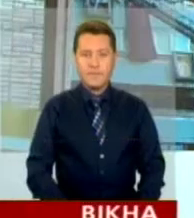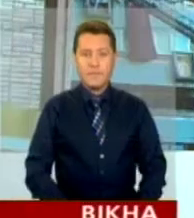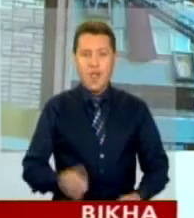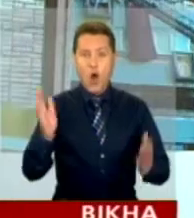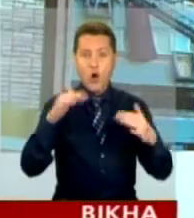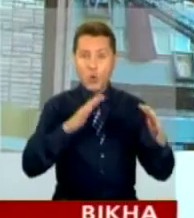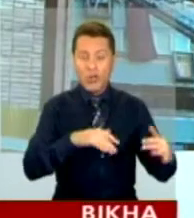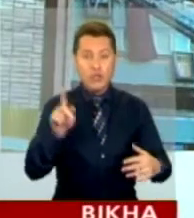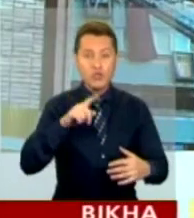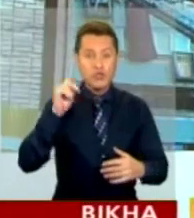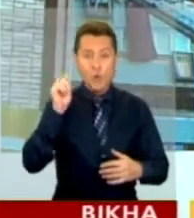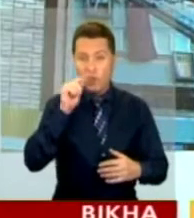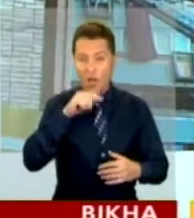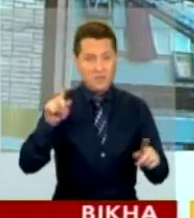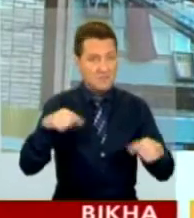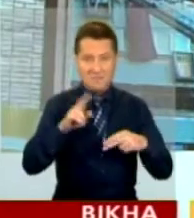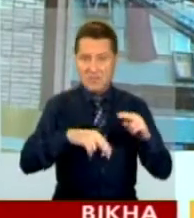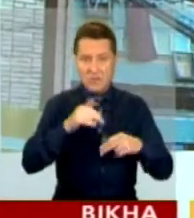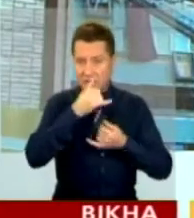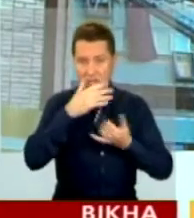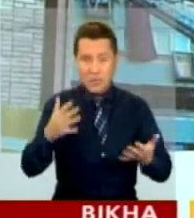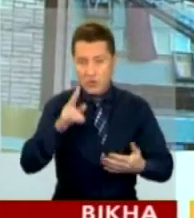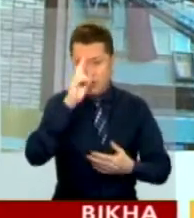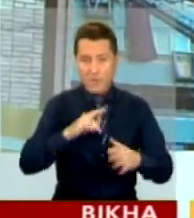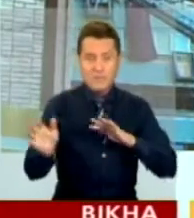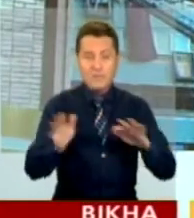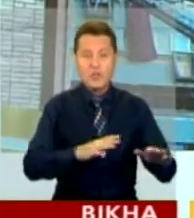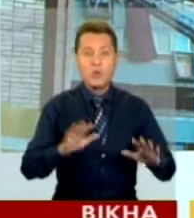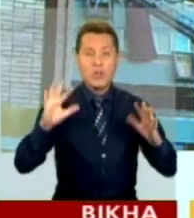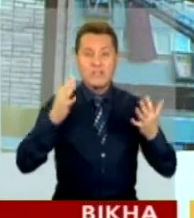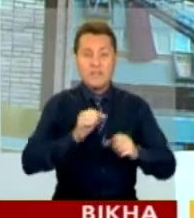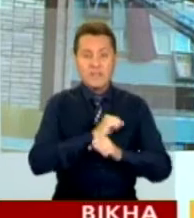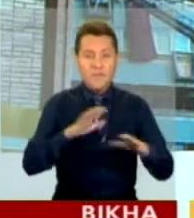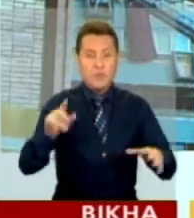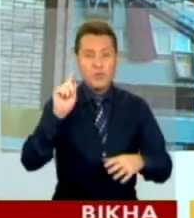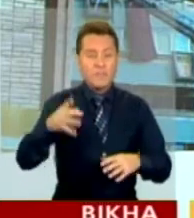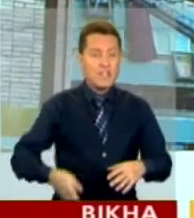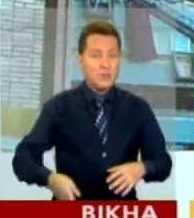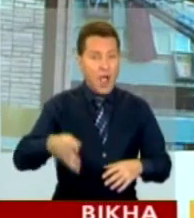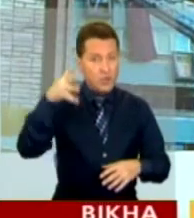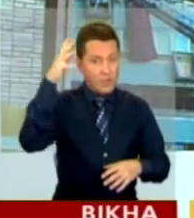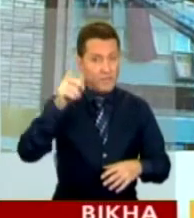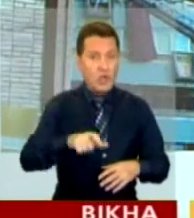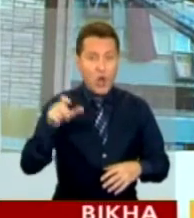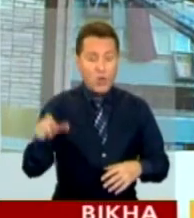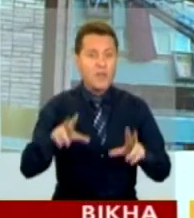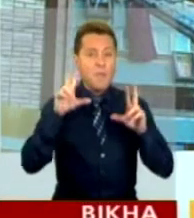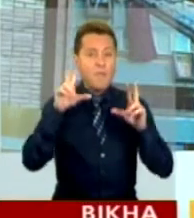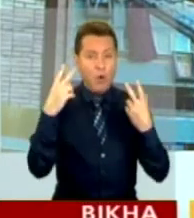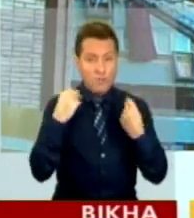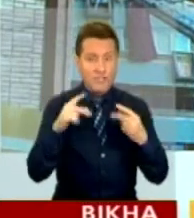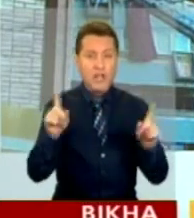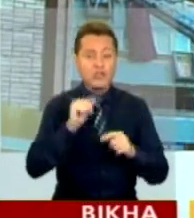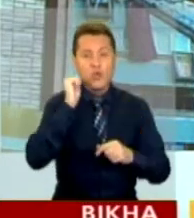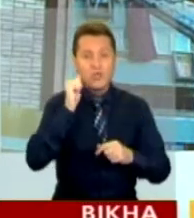Руїну, що в Луганську, відновити ніяк не можуть. Два місяці минуло, як стався вибух у тамтешній багатоповерхівці. Людям пообіцяли, що до